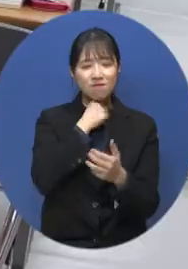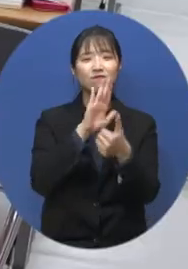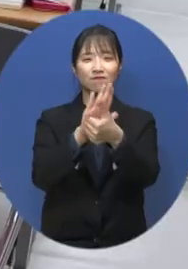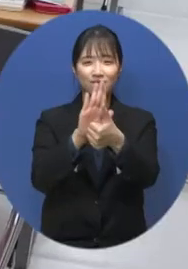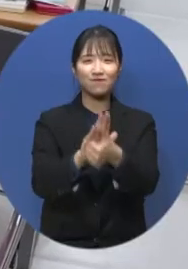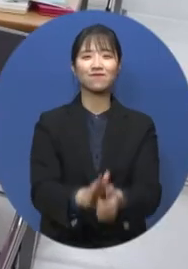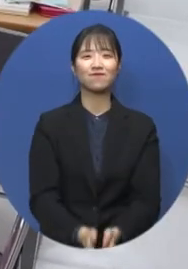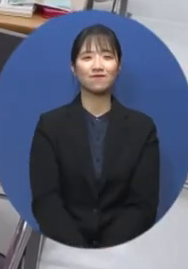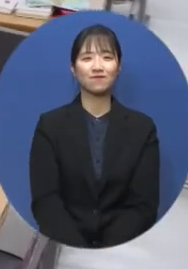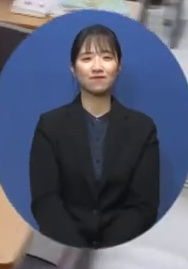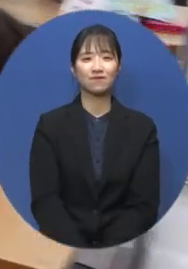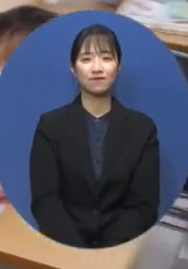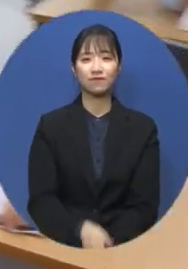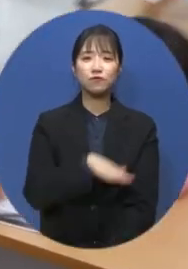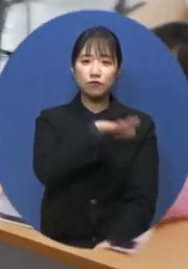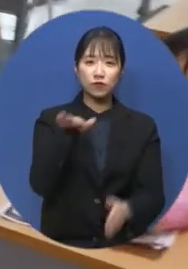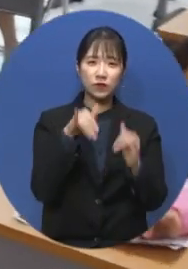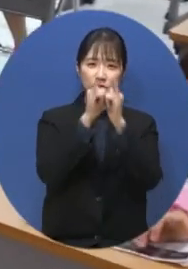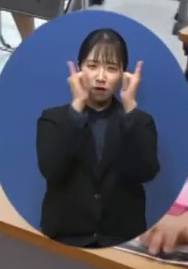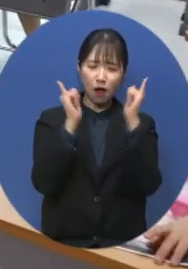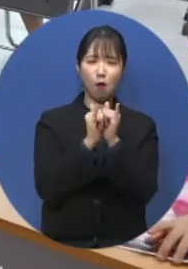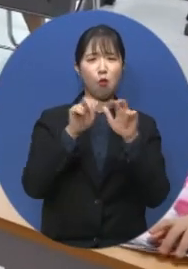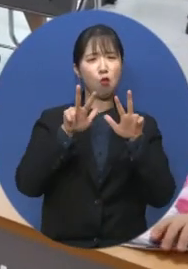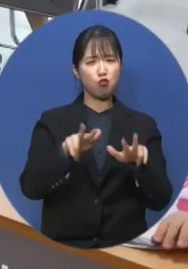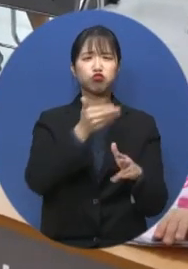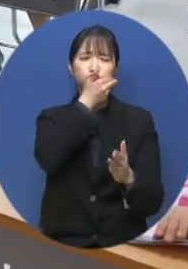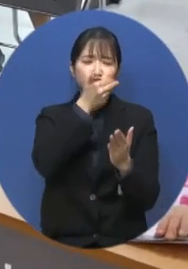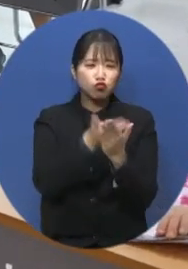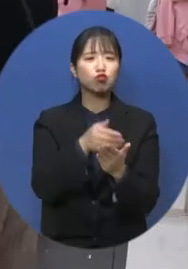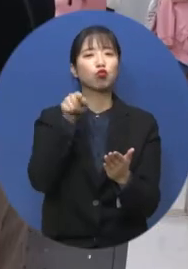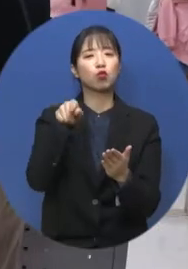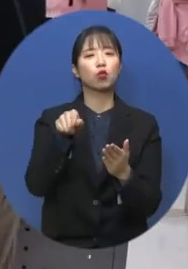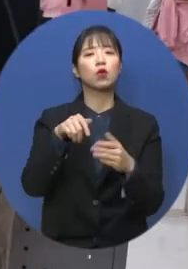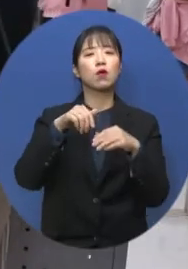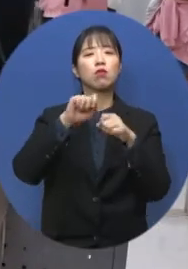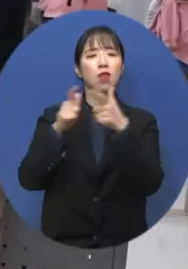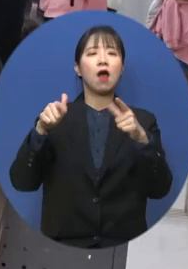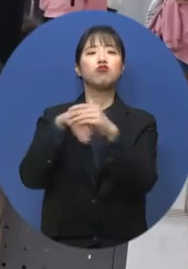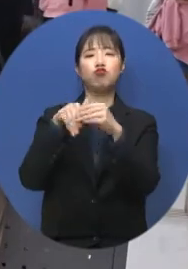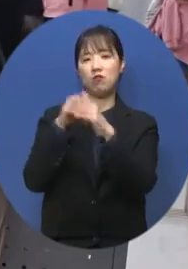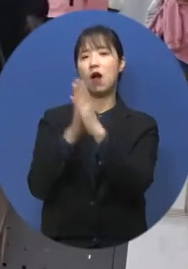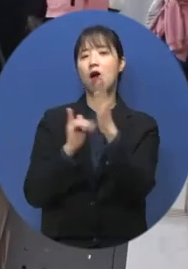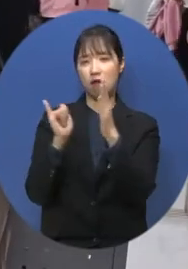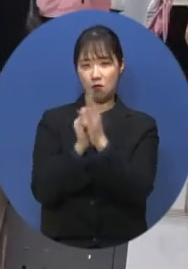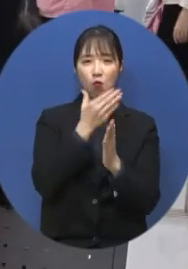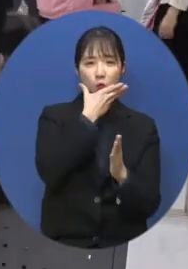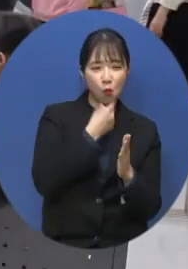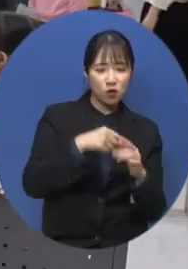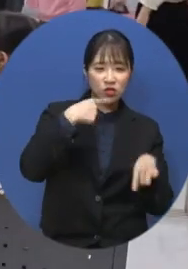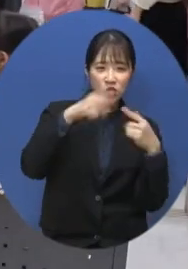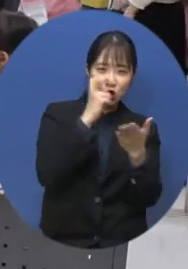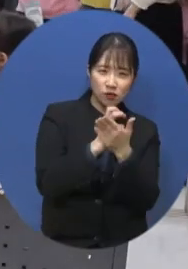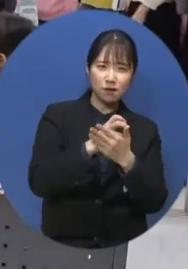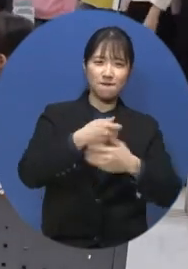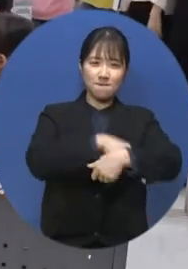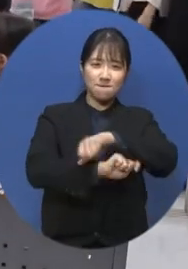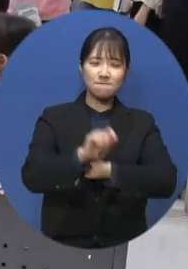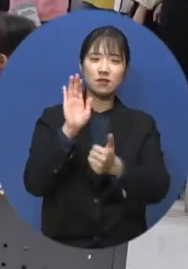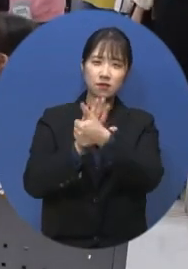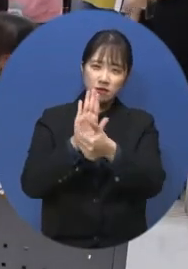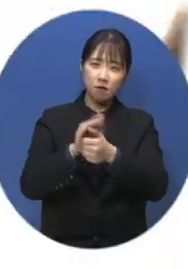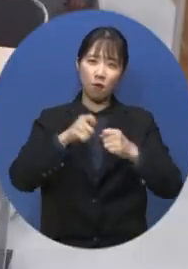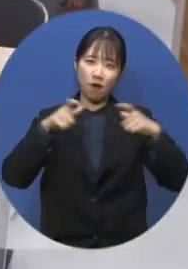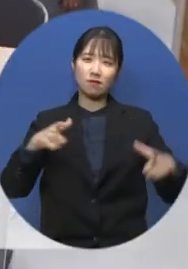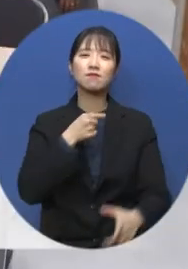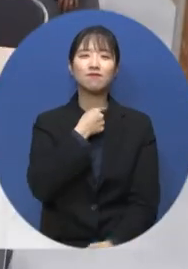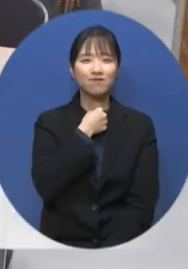하겠습니다. 우리 사회 큰 축으로 자리한 다문화 가정, 복지정책의 적극적인 지원과 확대를